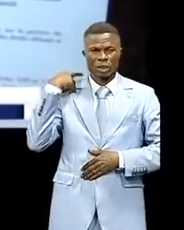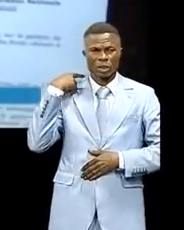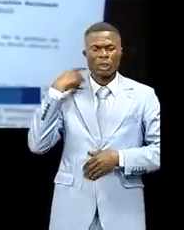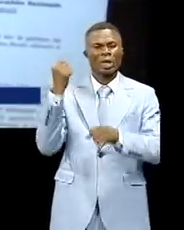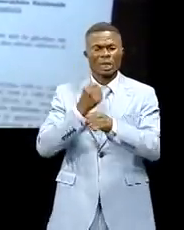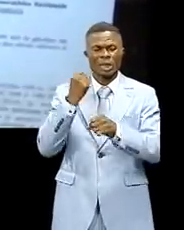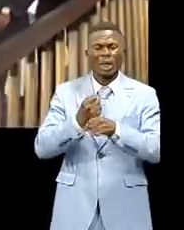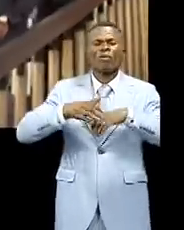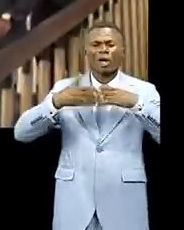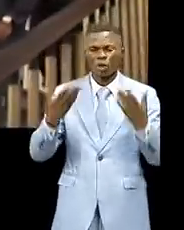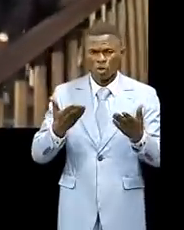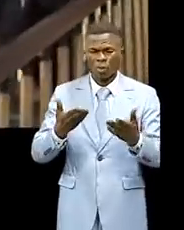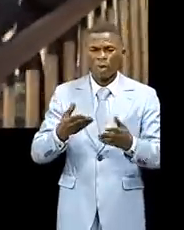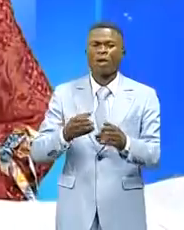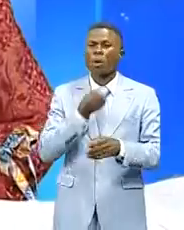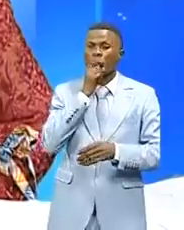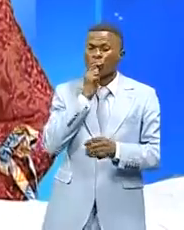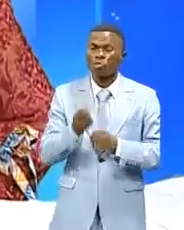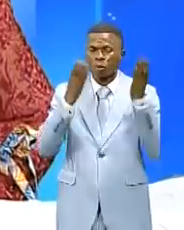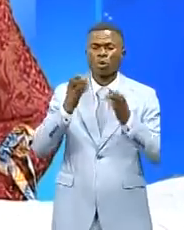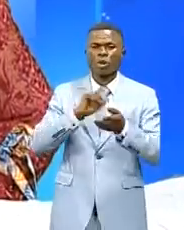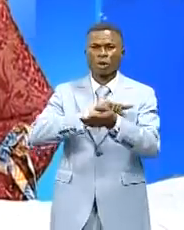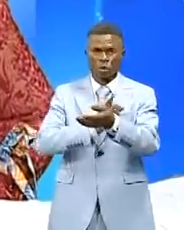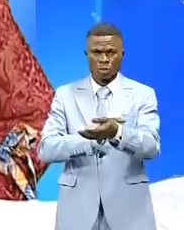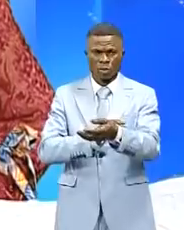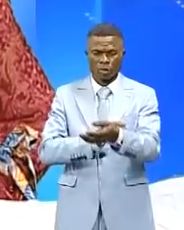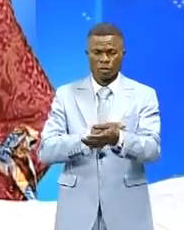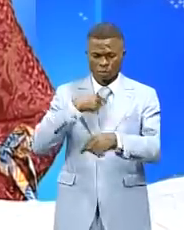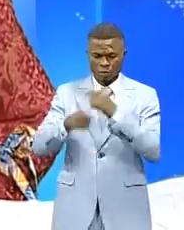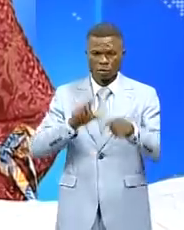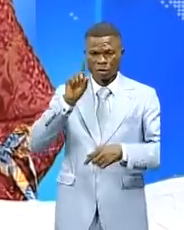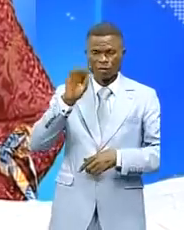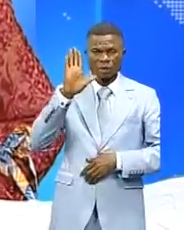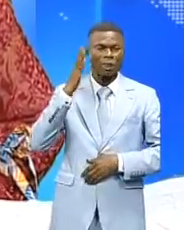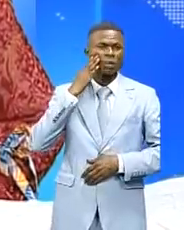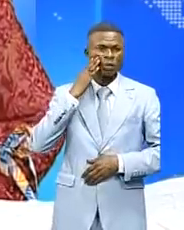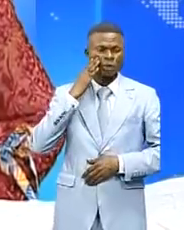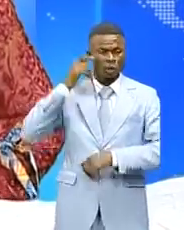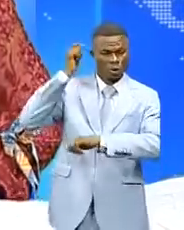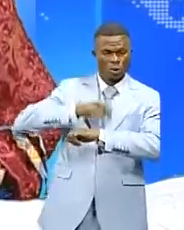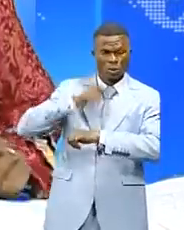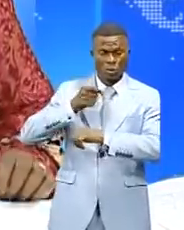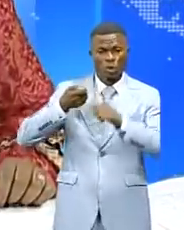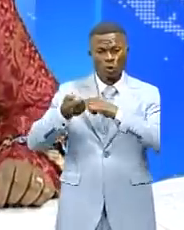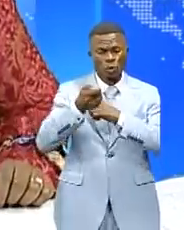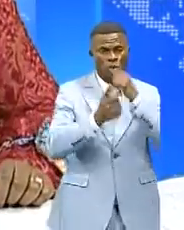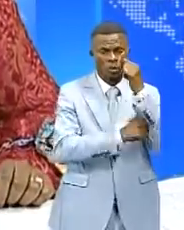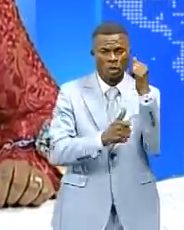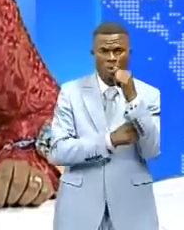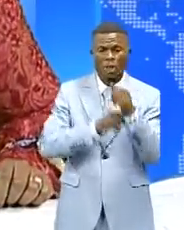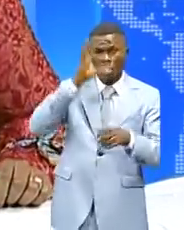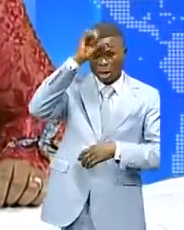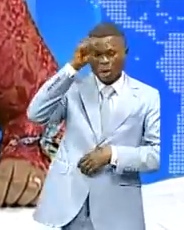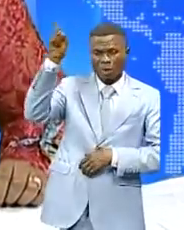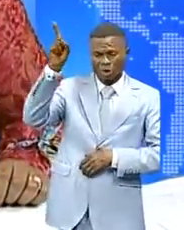volcanique de goma ont ce mardi 25 mai du procès des massacres de youmbi à la prison militaire